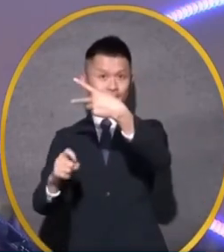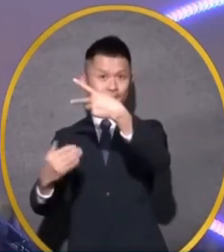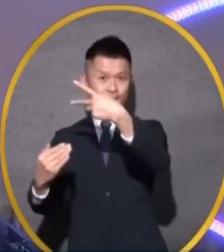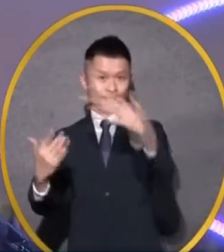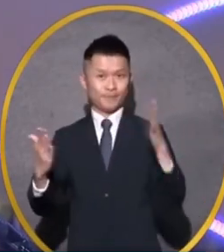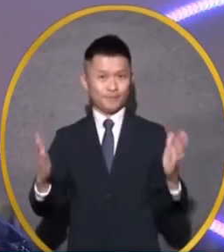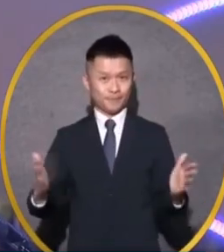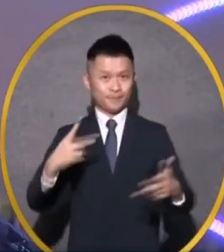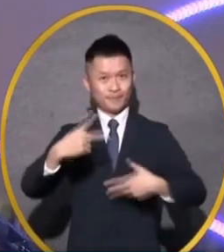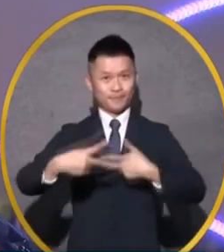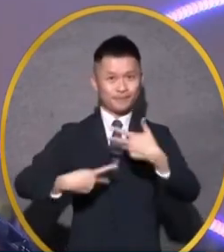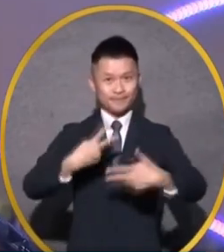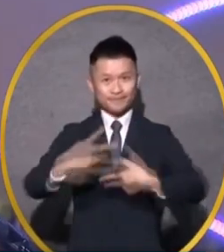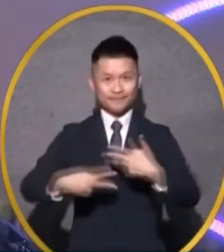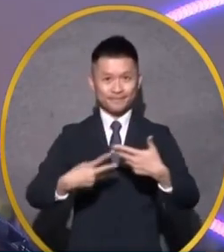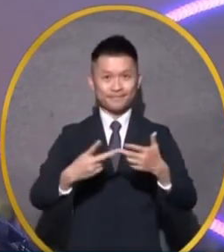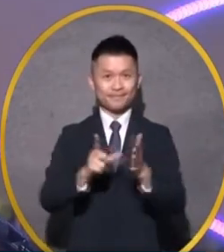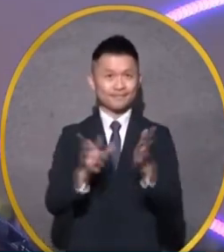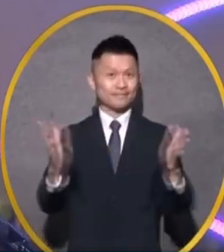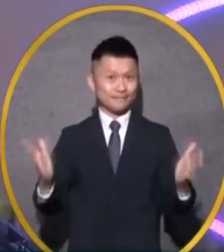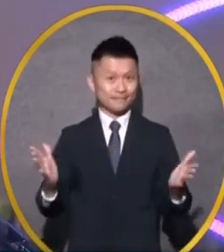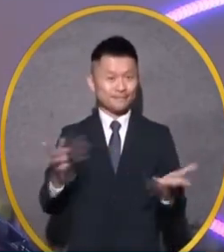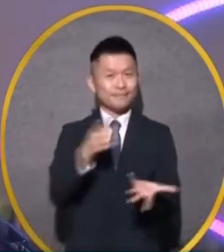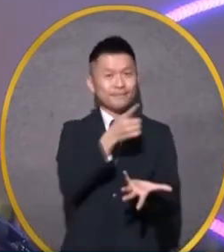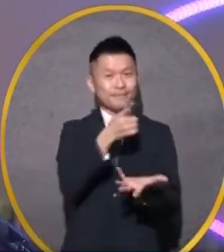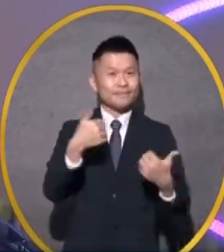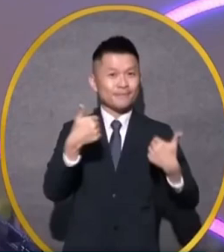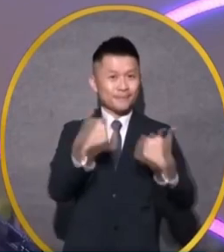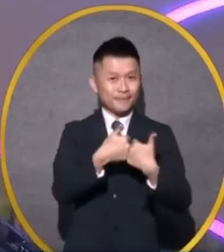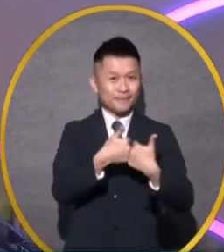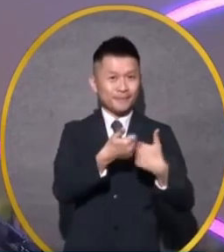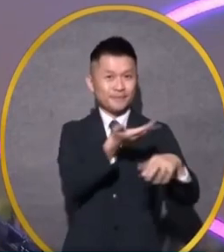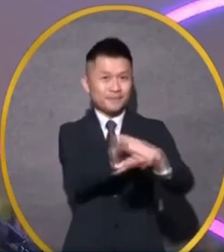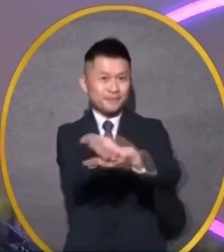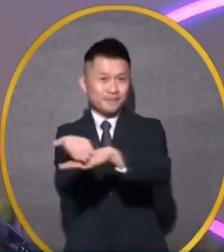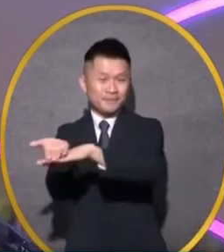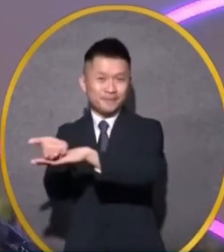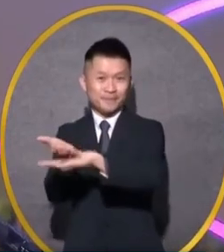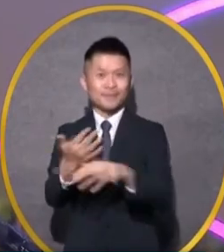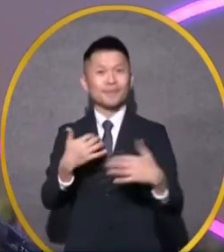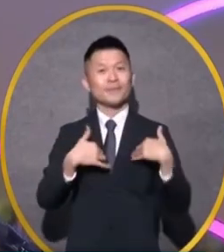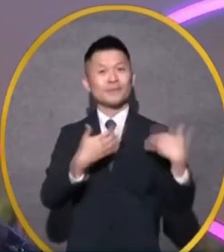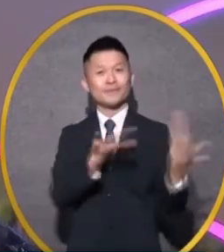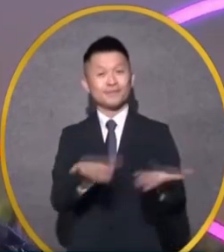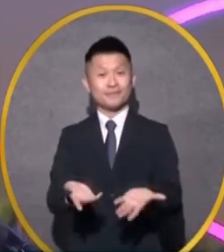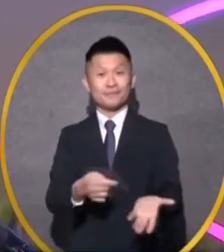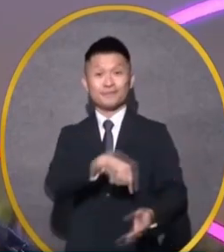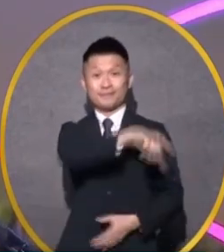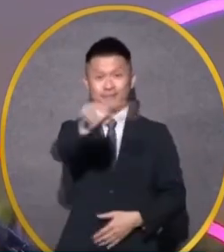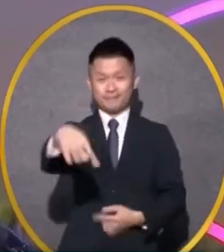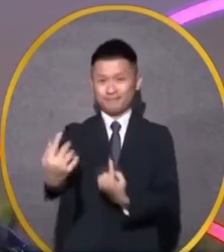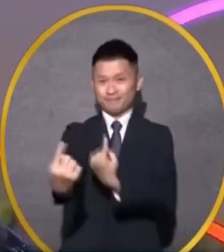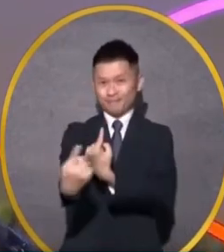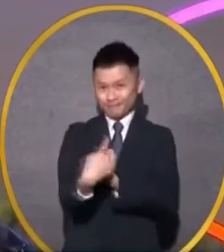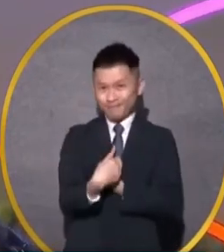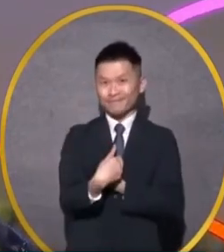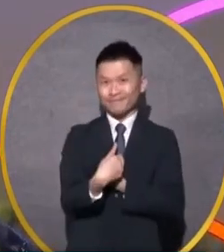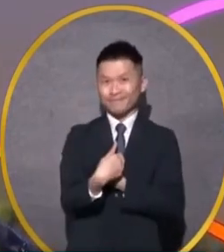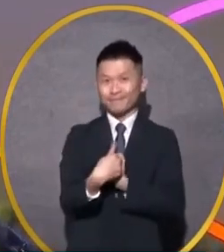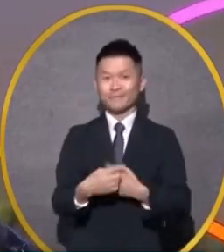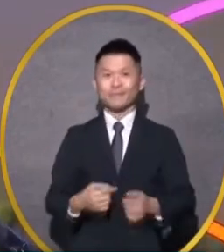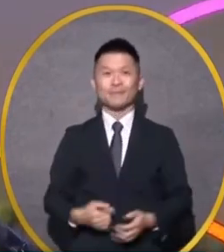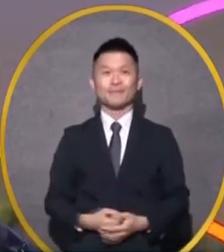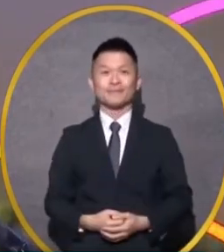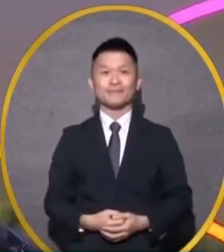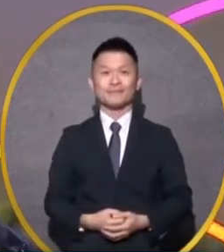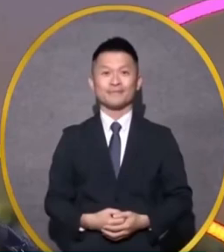2月5号到2月19号，为期2个星期的灯会，欢迎大家跟着我，沿着我们